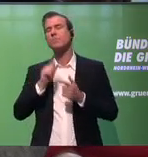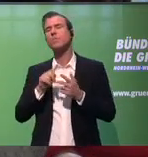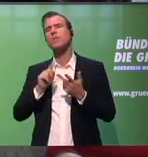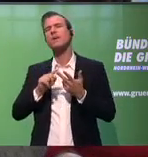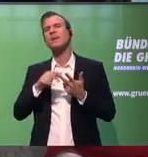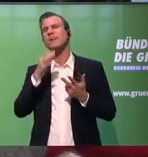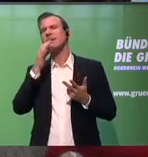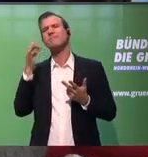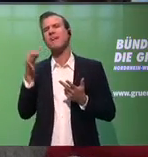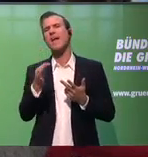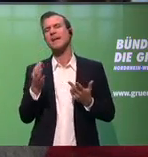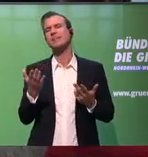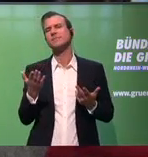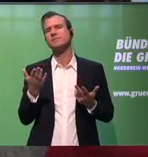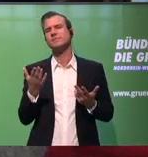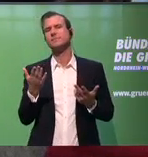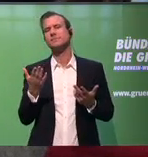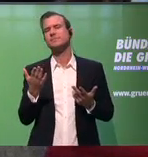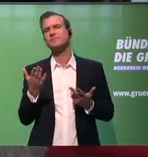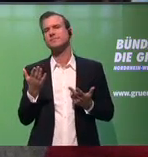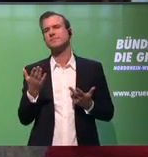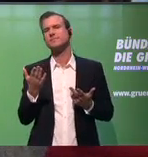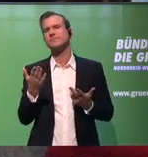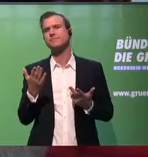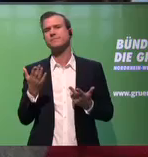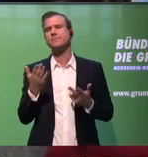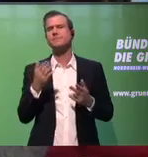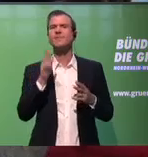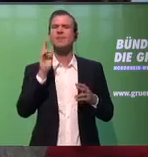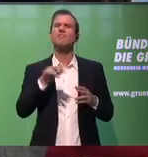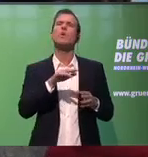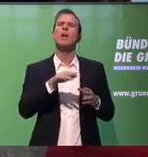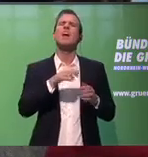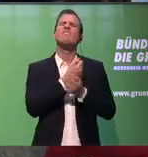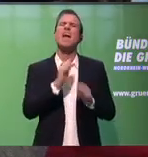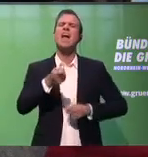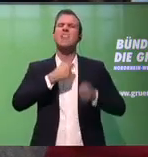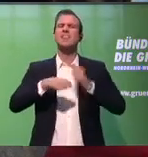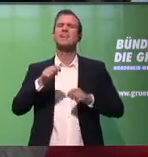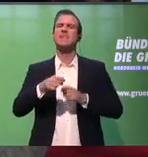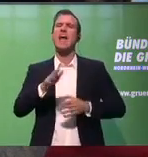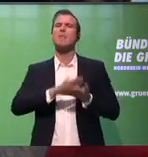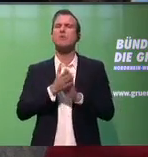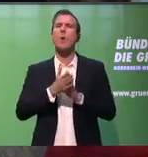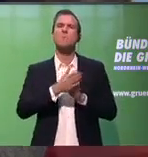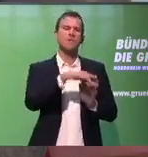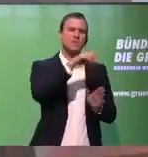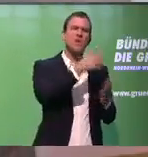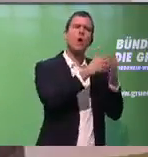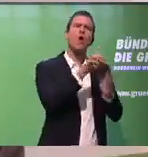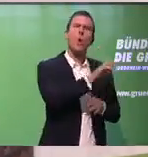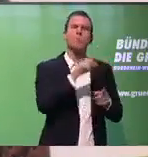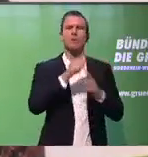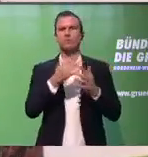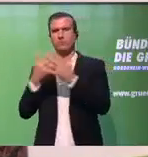Frage, nochmal vielleicht eine Position zum transatlantischen Freihandelsabkommen zu nehmen.